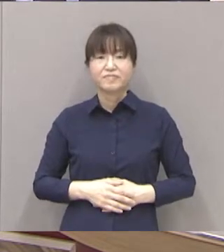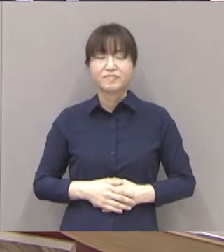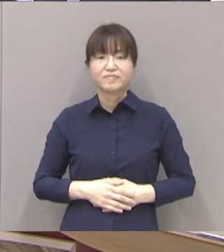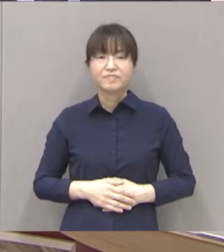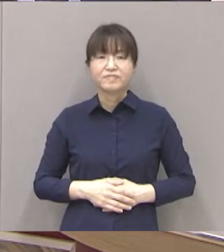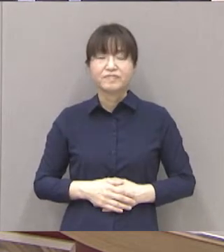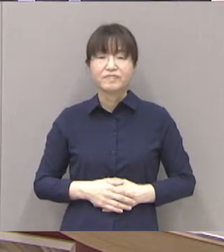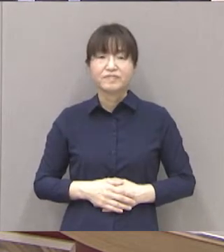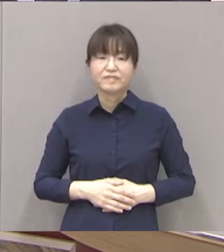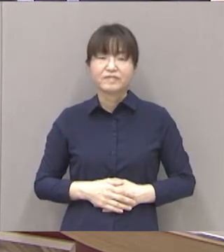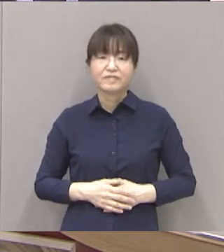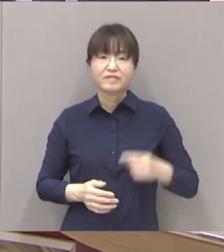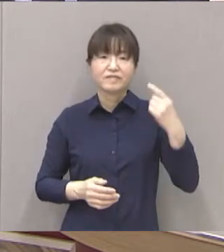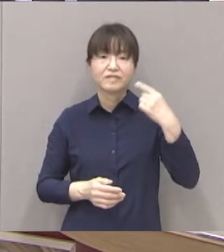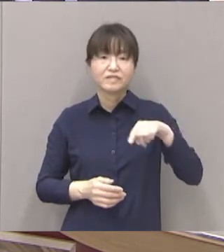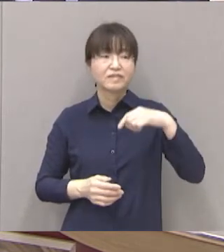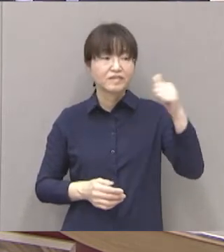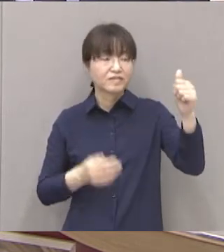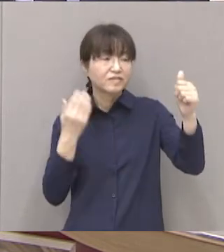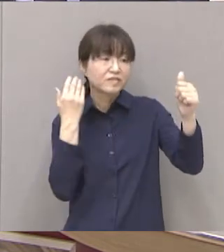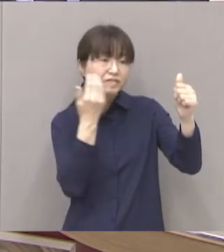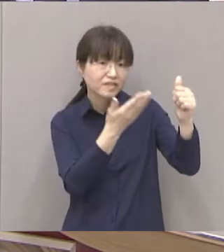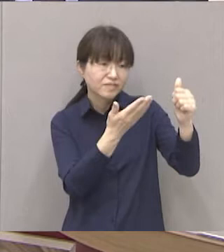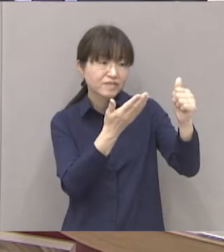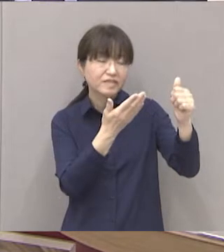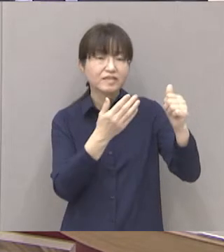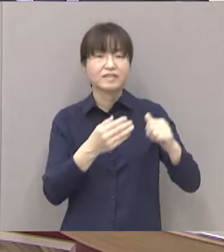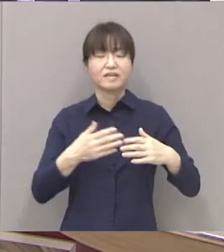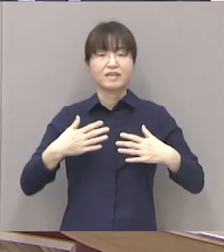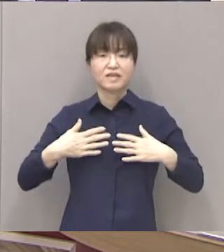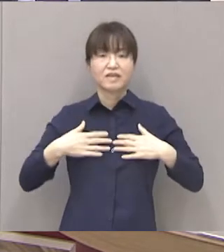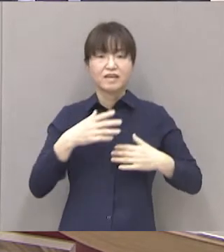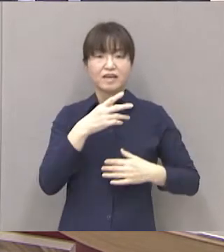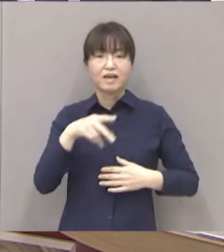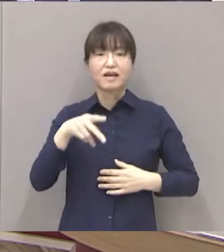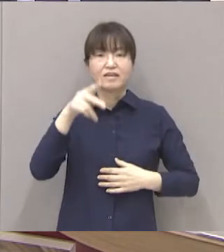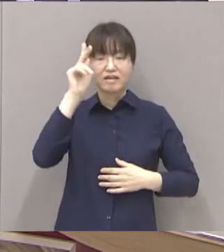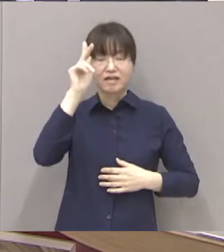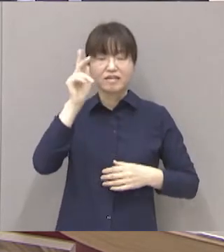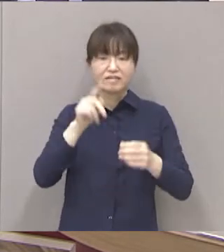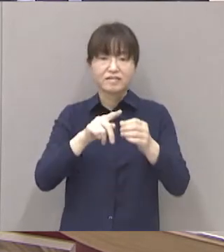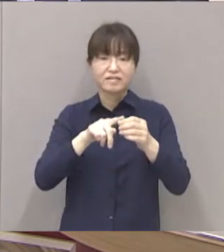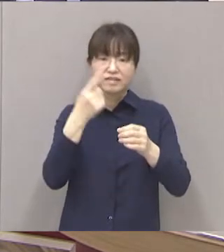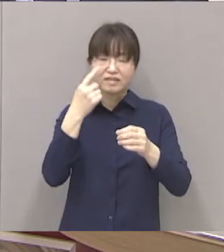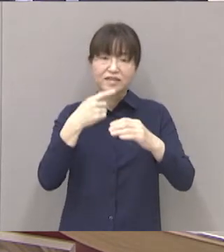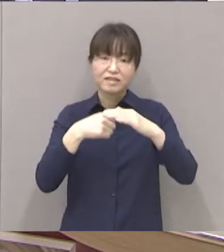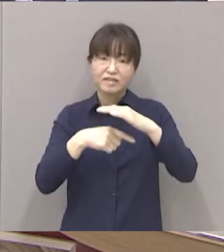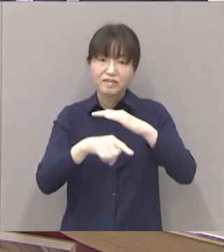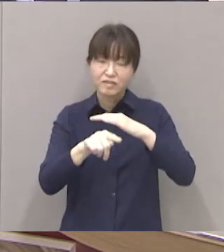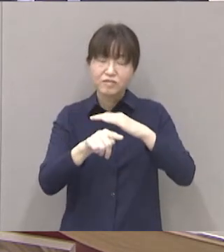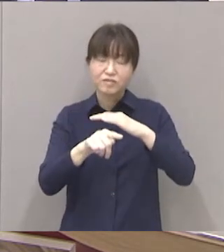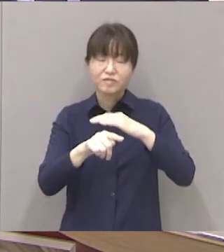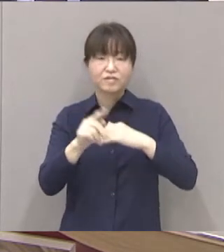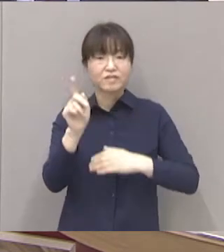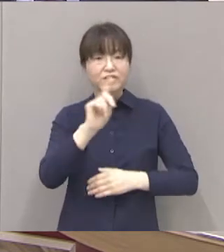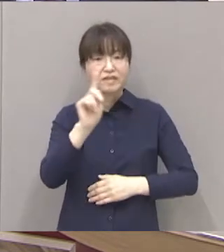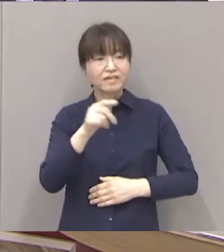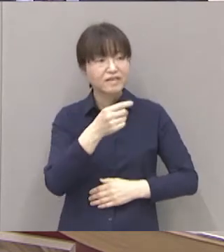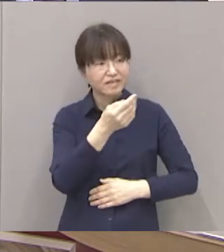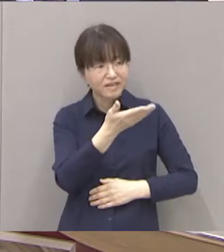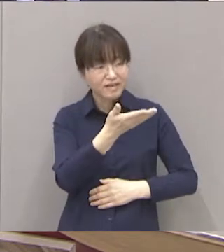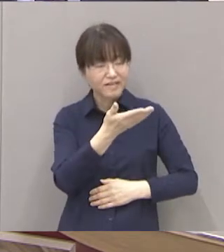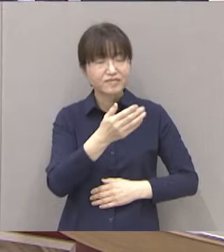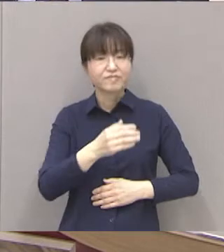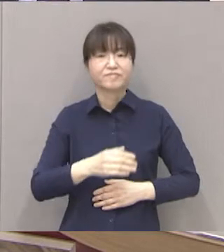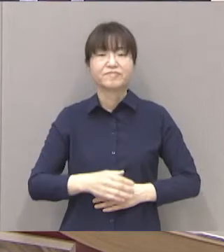5市磯部教授に伺いたいのですが肺がんはどのようにして発生するのかまたどういった事が原因で起こる